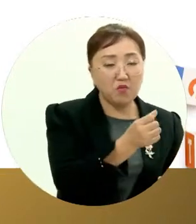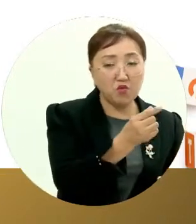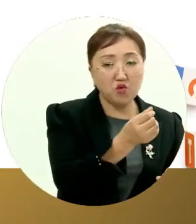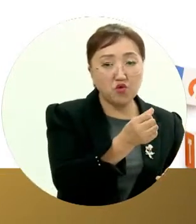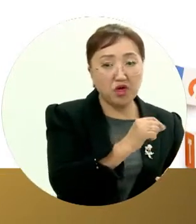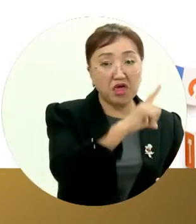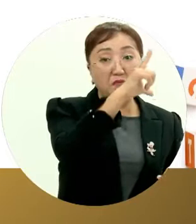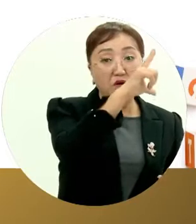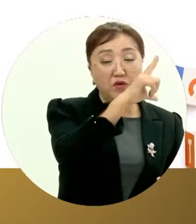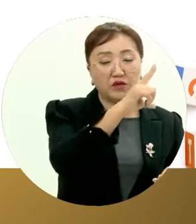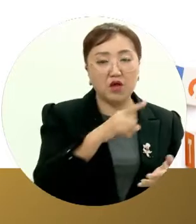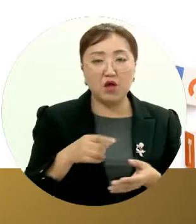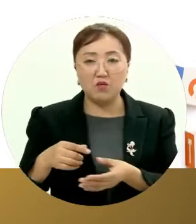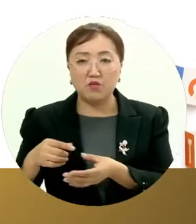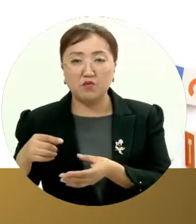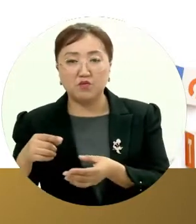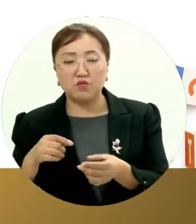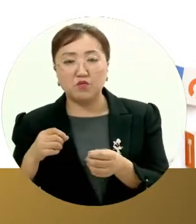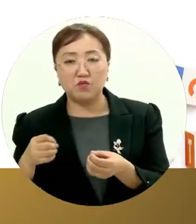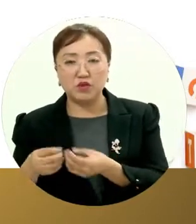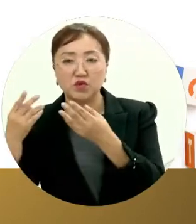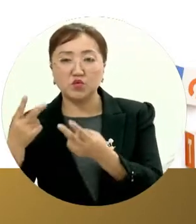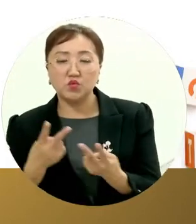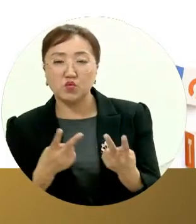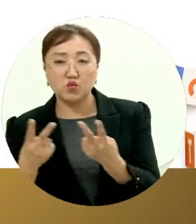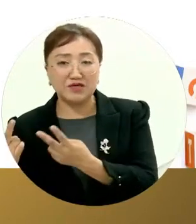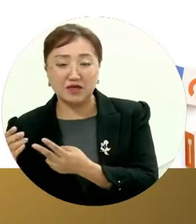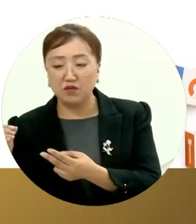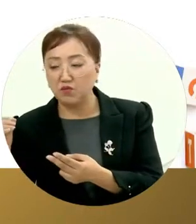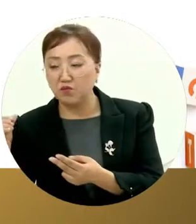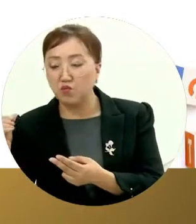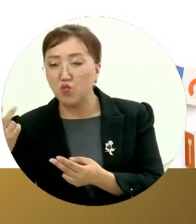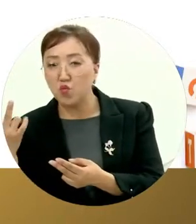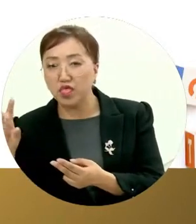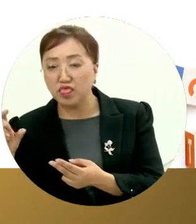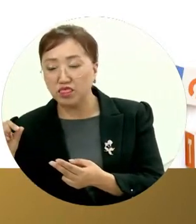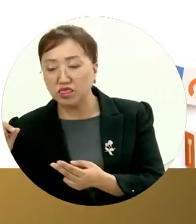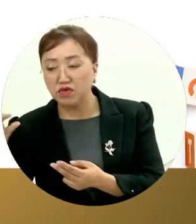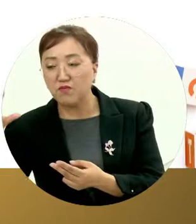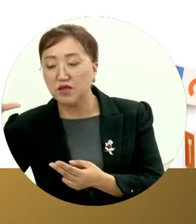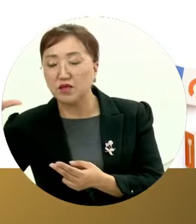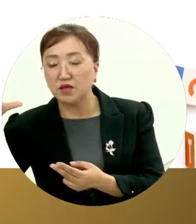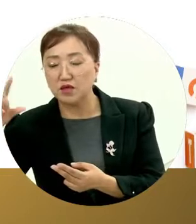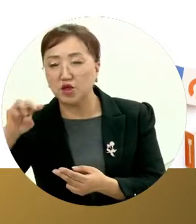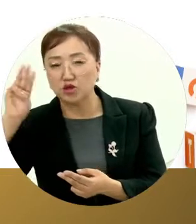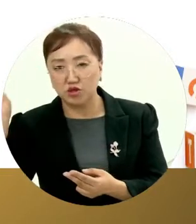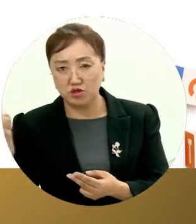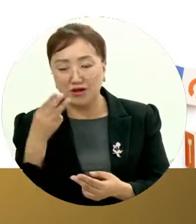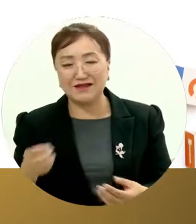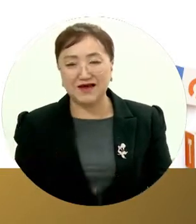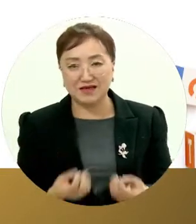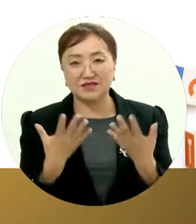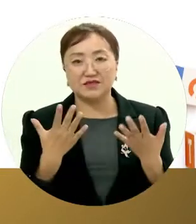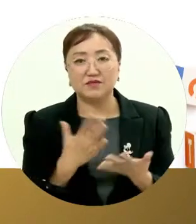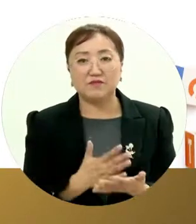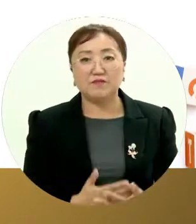хэмжээ хэдийн их байна, бүтээгдэхүүн үйлчилгээний үн төдийч нь өндөр болтгийг тодорхойлон